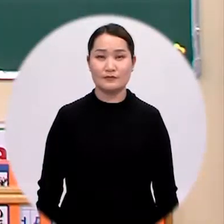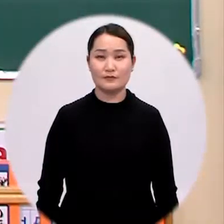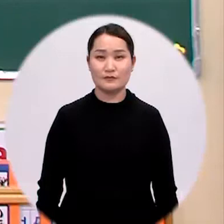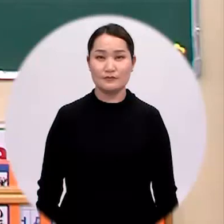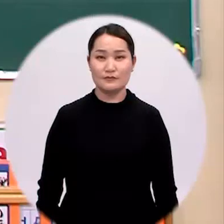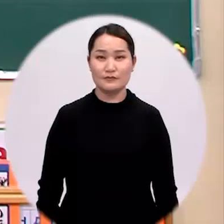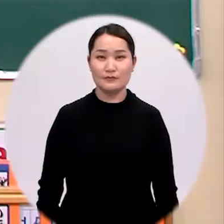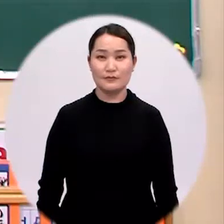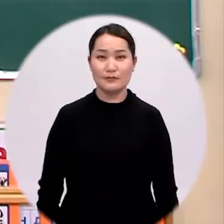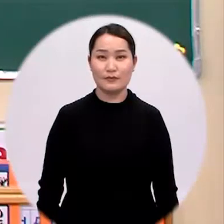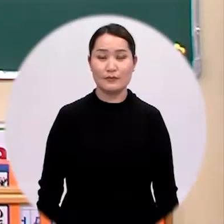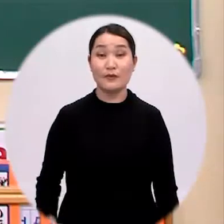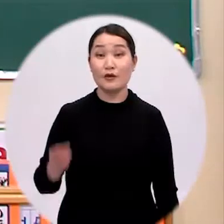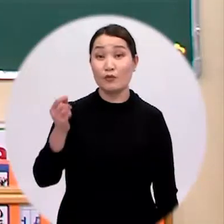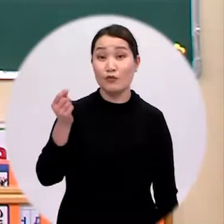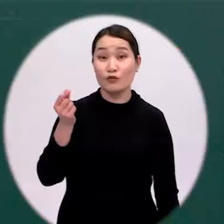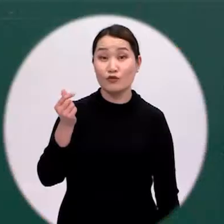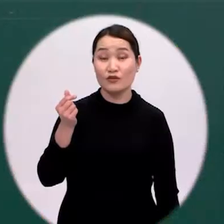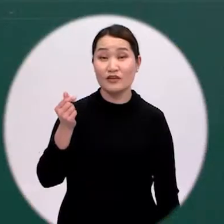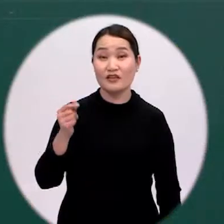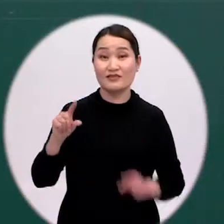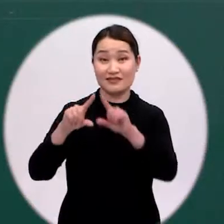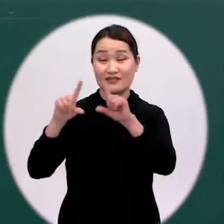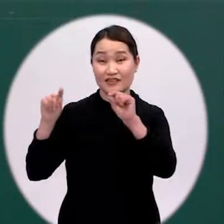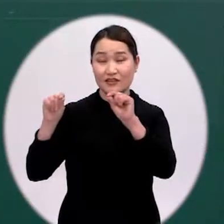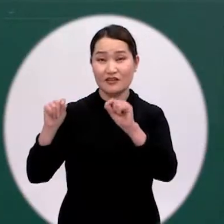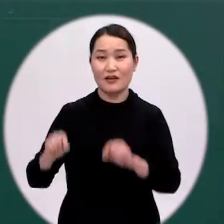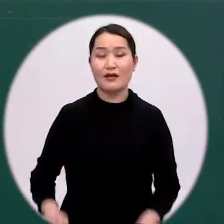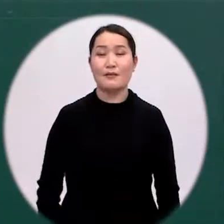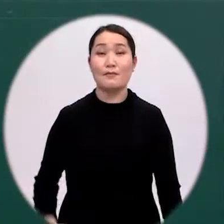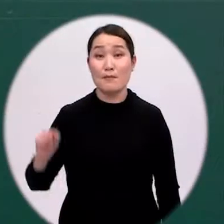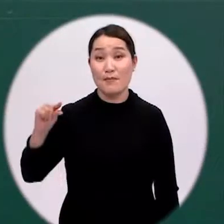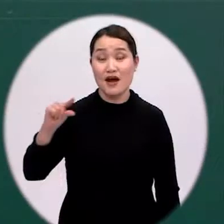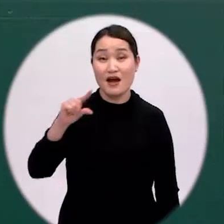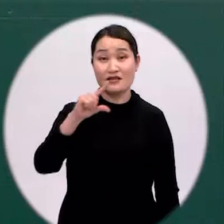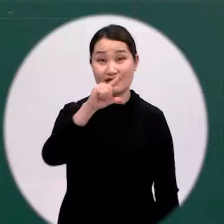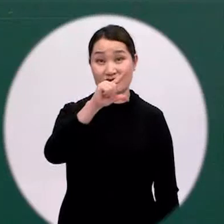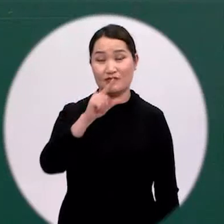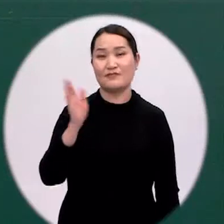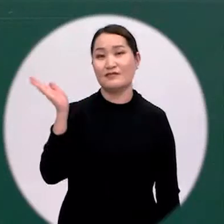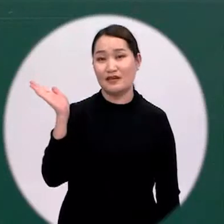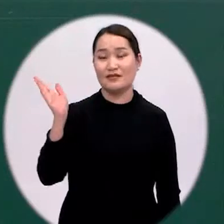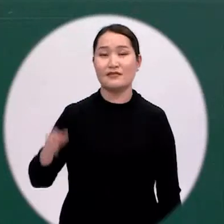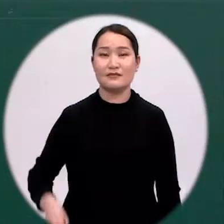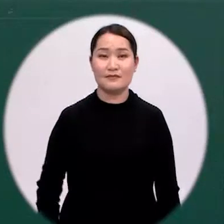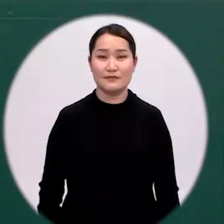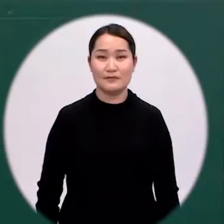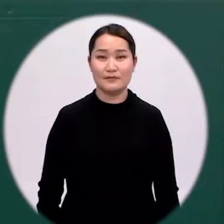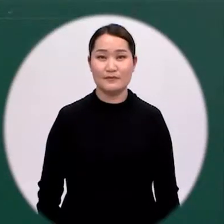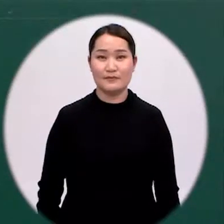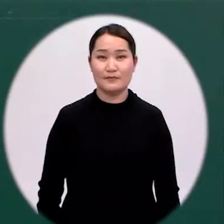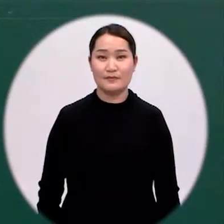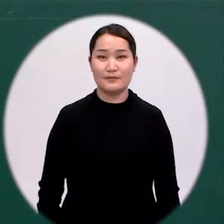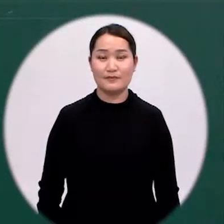За, багш нь сая мөнгөн дэвсгэртүүдээ багаас нь их рүү нь эренбилж тавилаа. За,